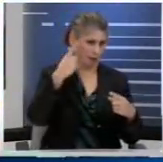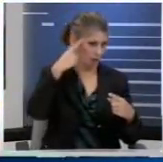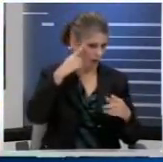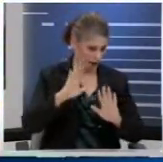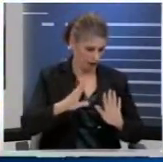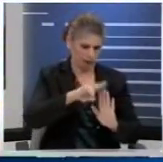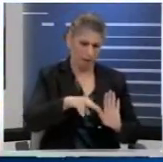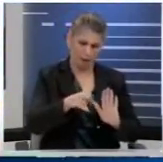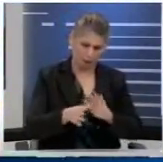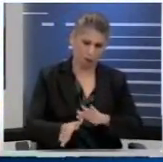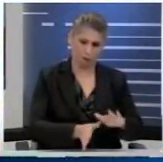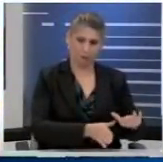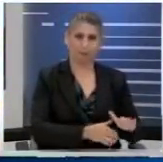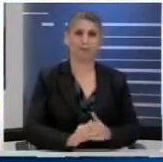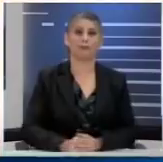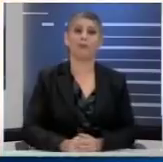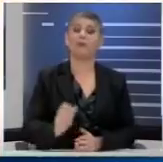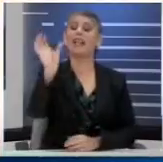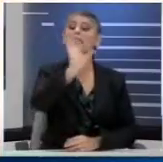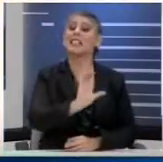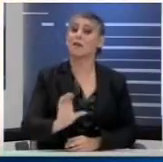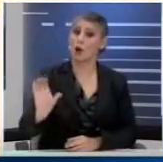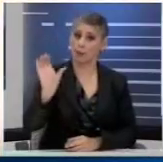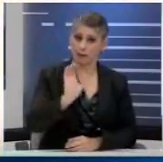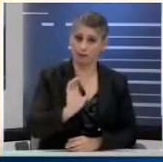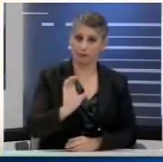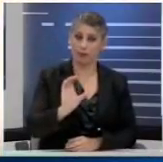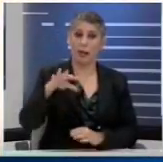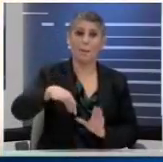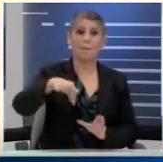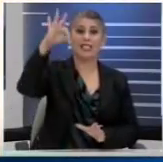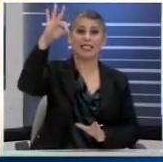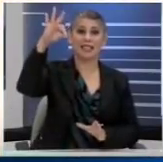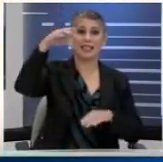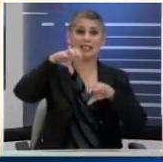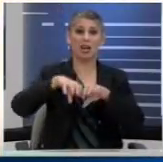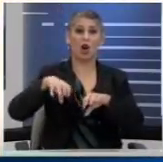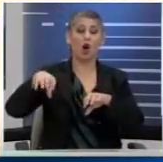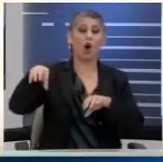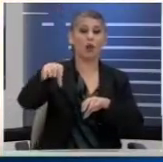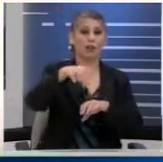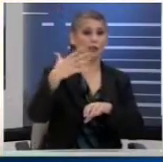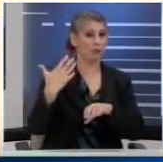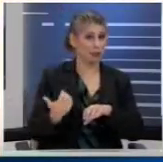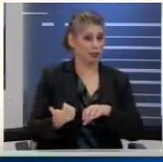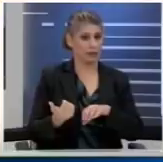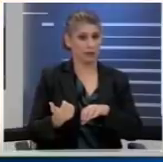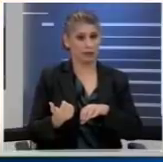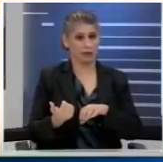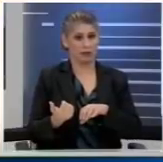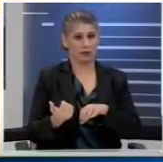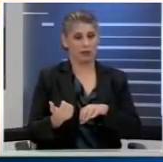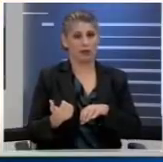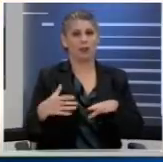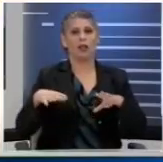μας. Στην Ευρώπη, με εξαίρεση τις χώρες που είχαν